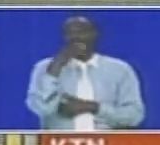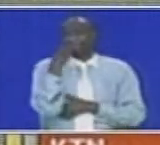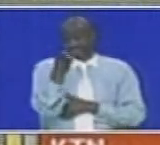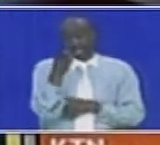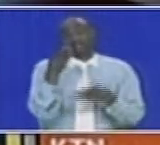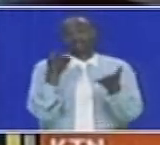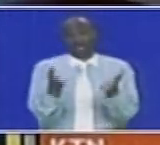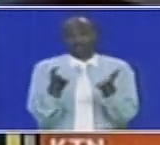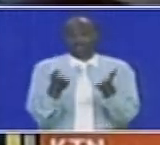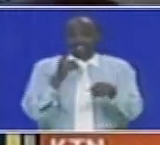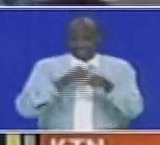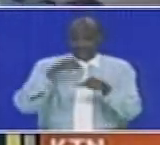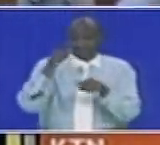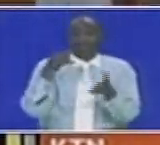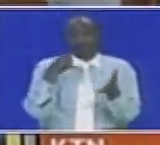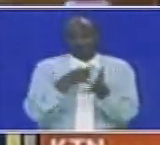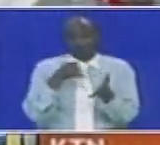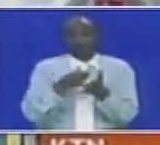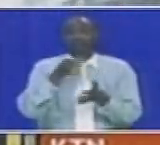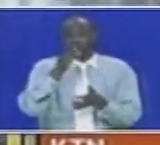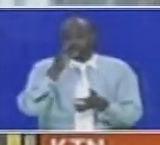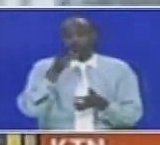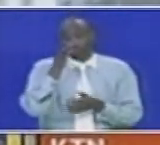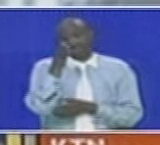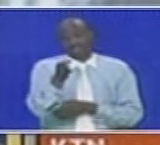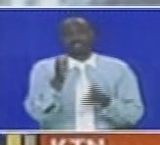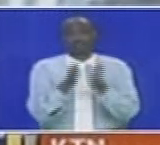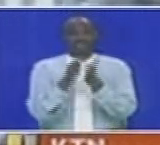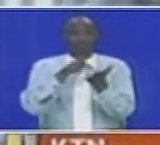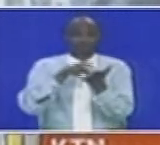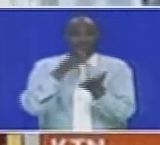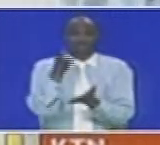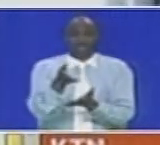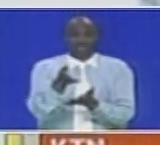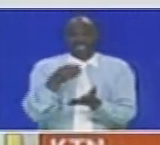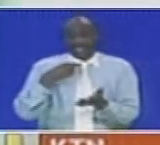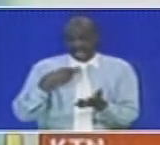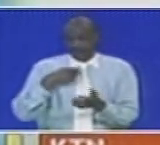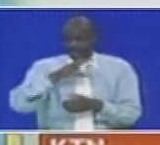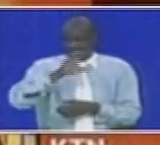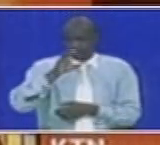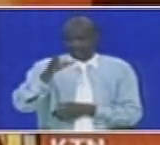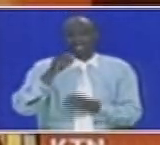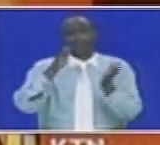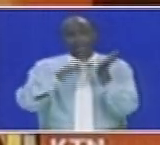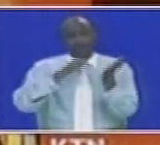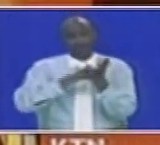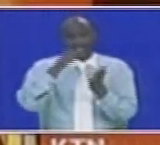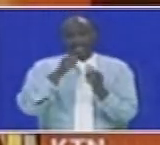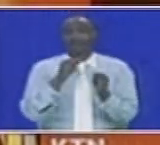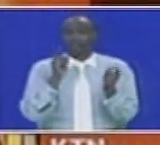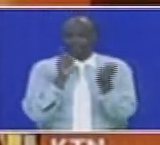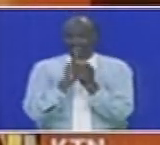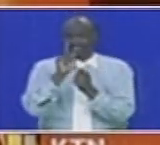sasa baada ya kuhusika kwenye unywaji wa pombe hiyo yenye sumu. Katika ziara yetu kwenye kaunti ya Makueni, tulikutana na familia